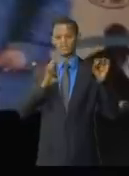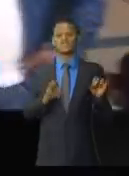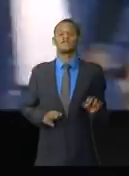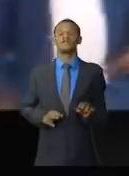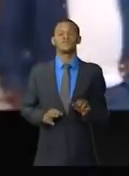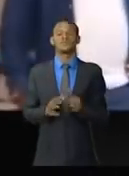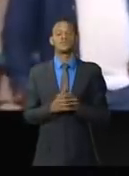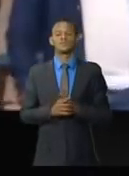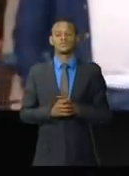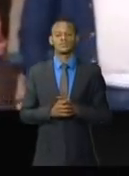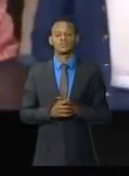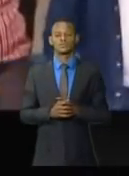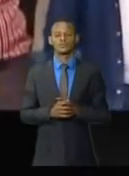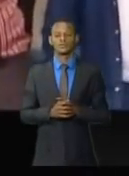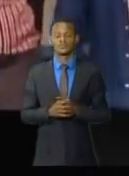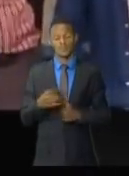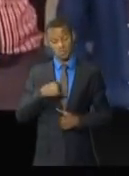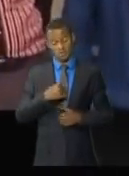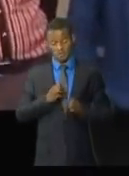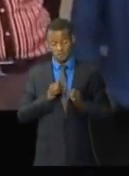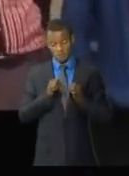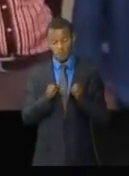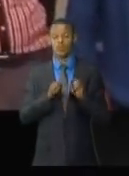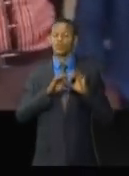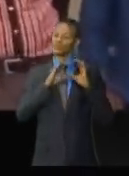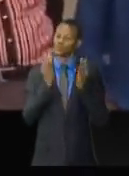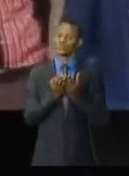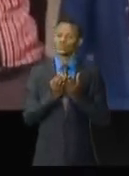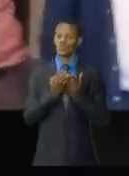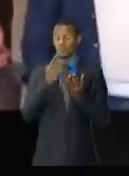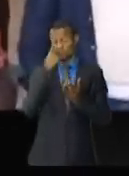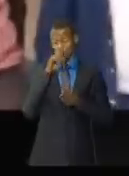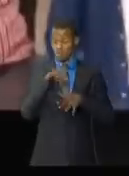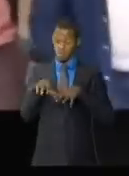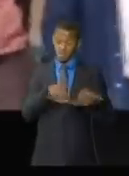Na nitafanya nguvu yangu yote ile mambo yote ya zamani ikuwe nyuma yetu.